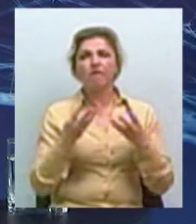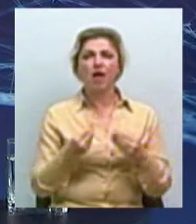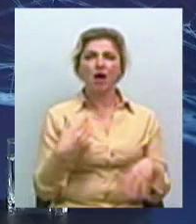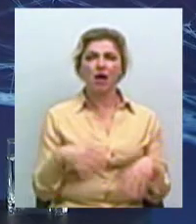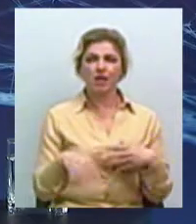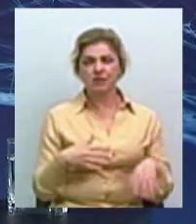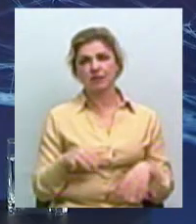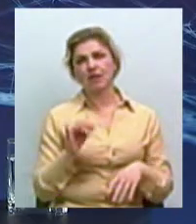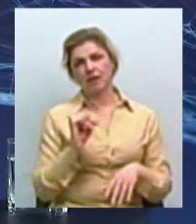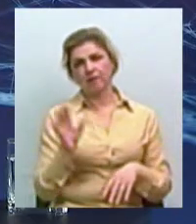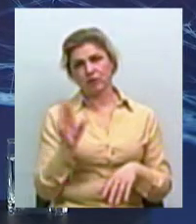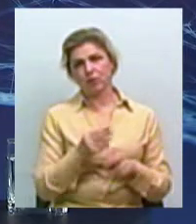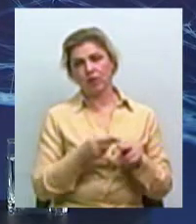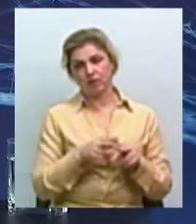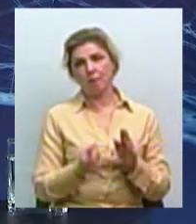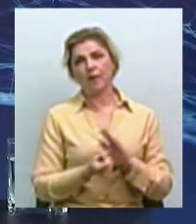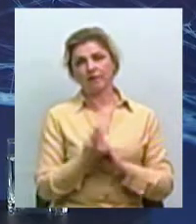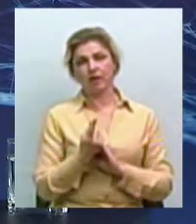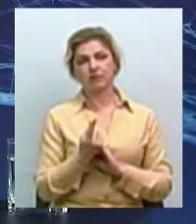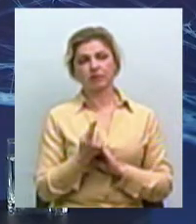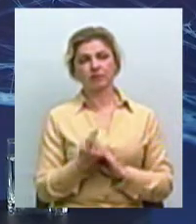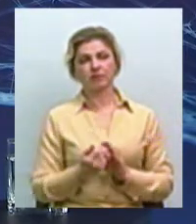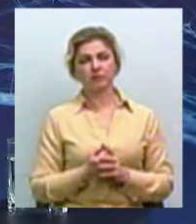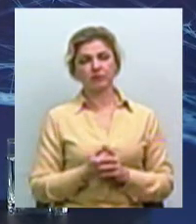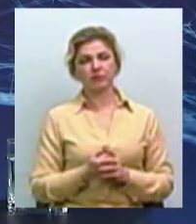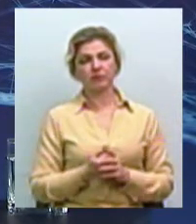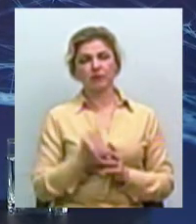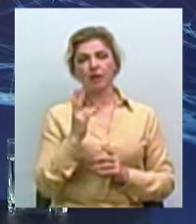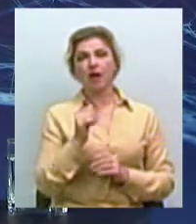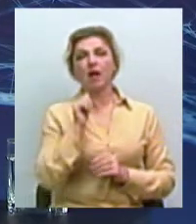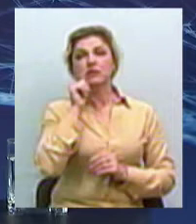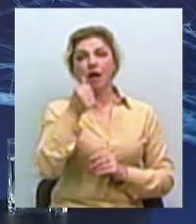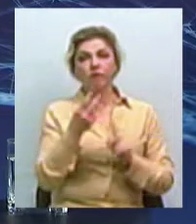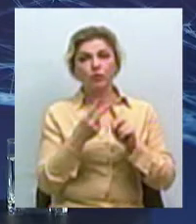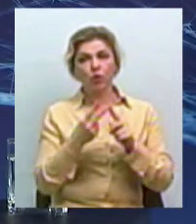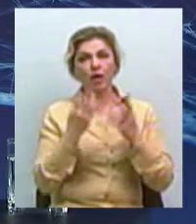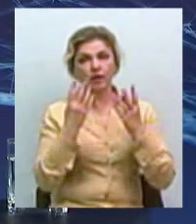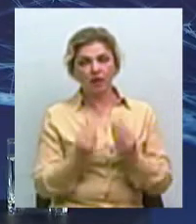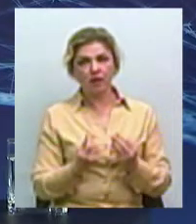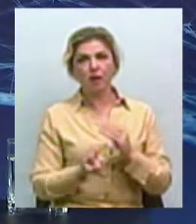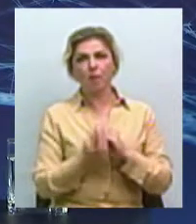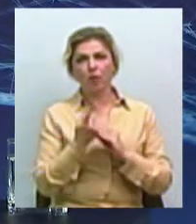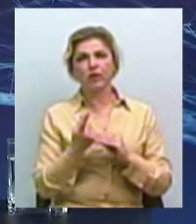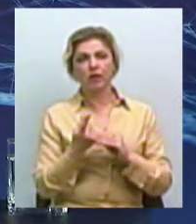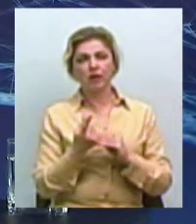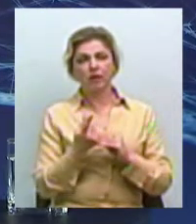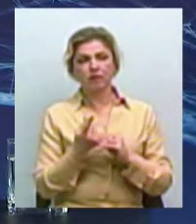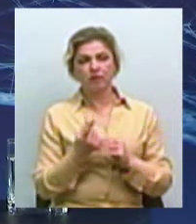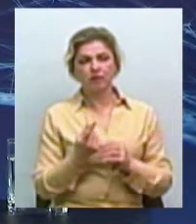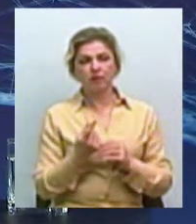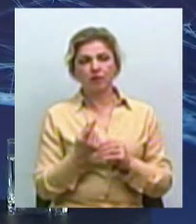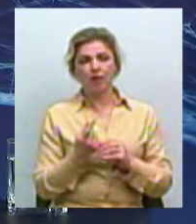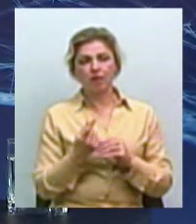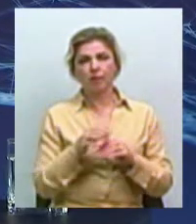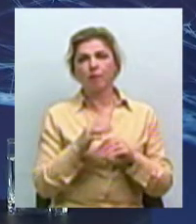І це те, що і з'являються на другу добу, з'являються плівки, специфічні, характерні